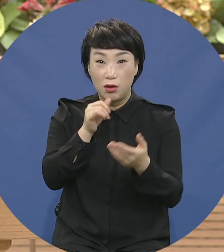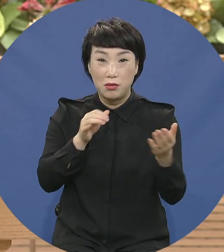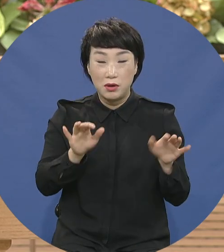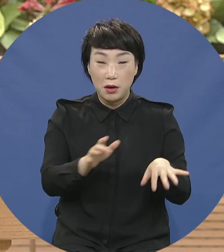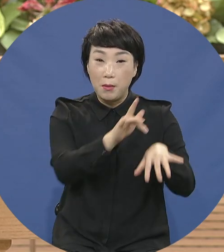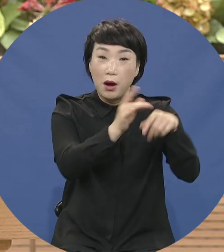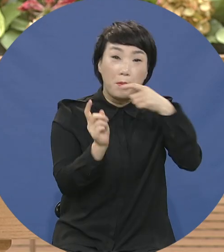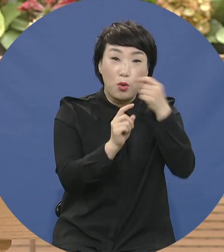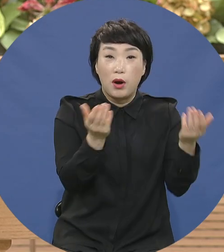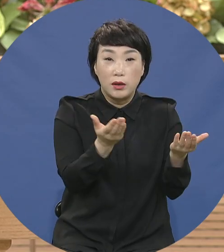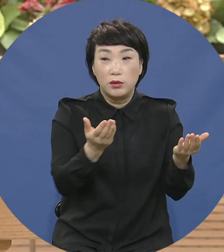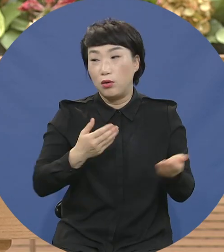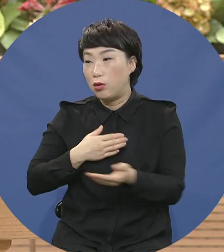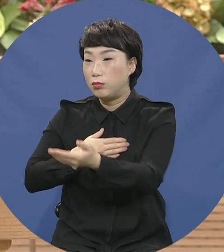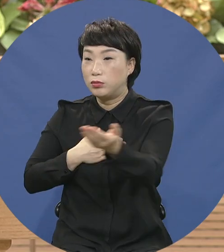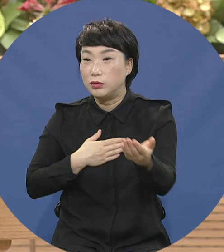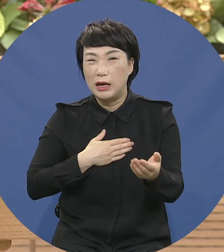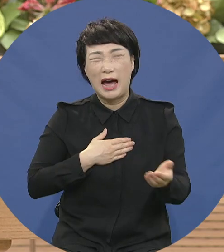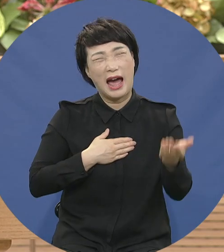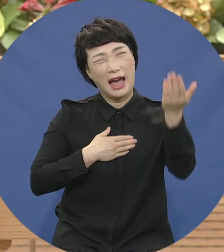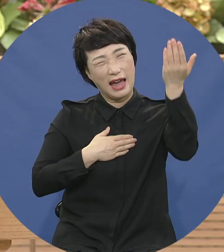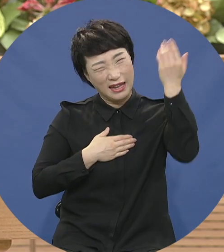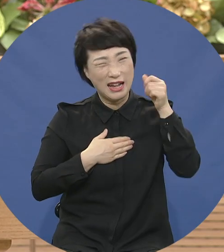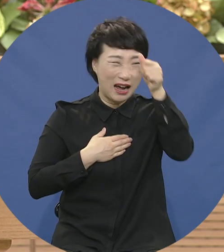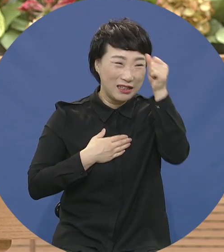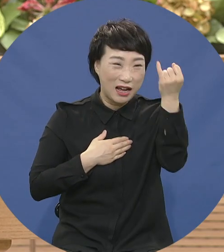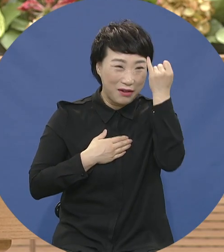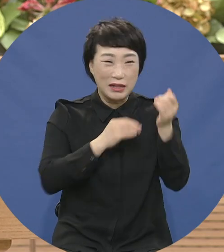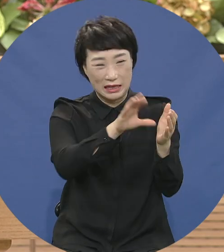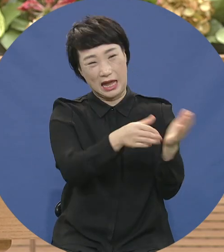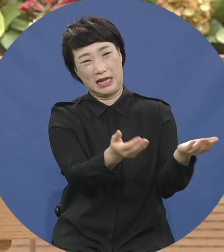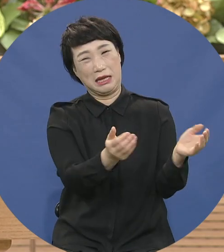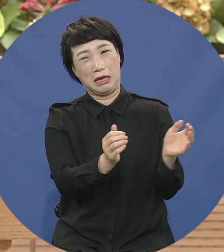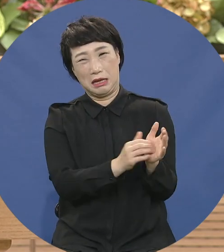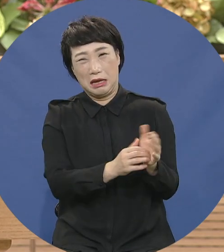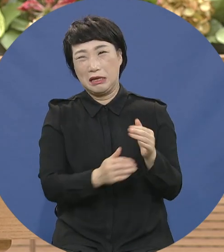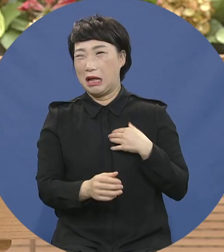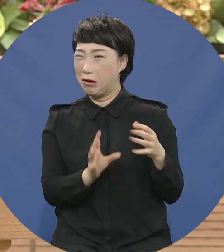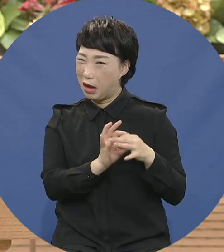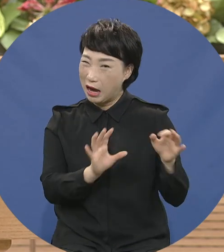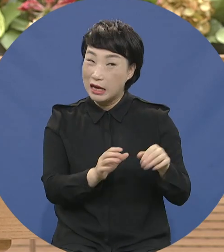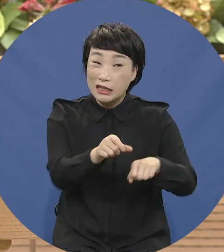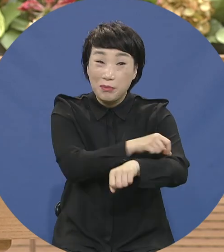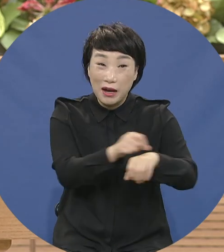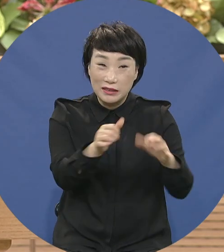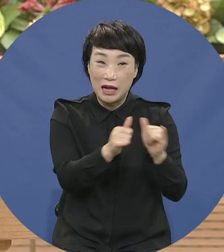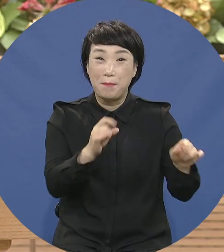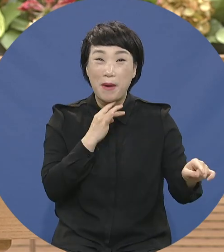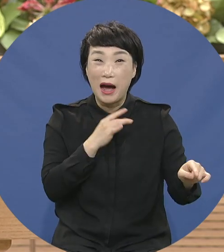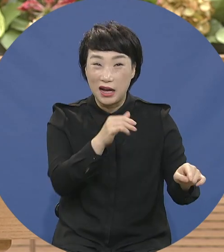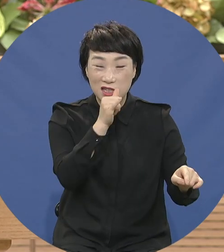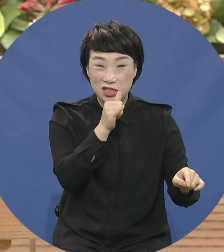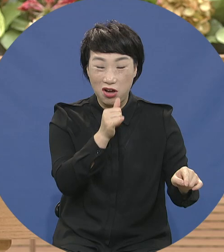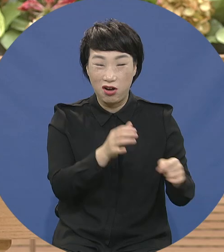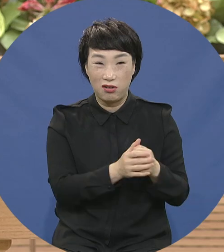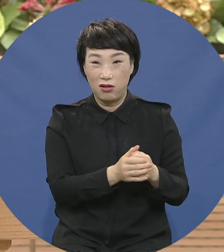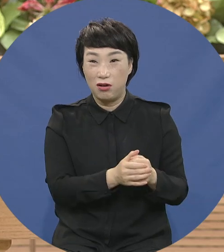미혹의 사건은 그 옛날에 아담과 하와가 있었던 사건, 특별한 사람들에게